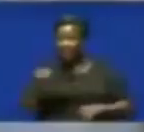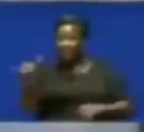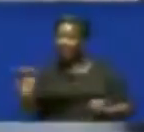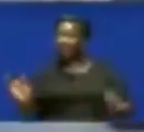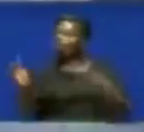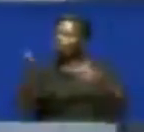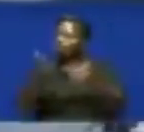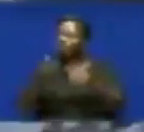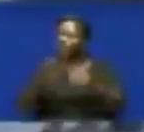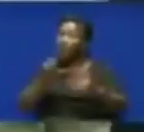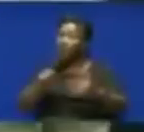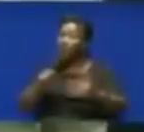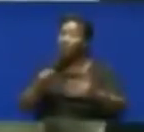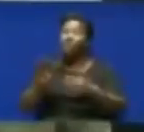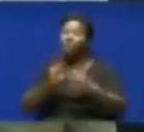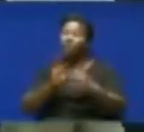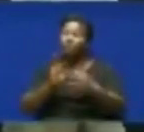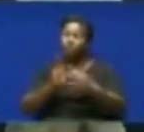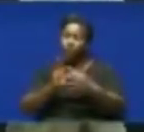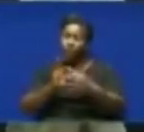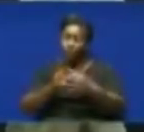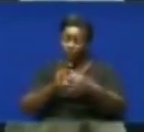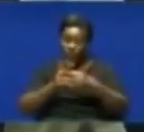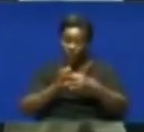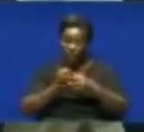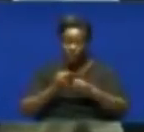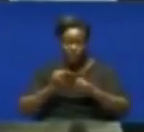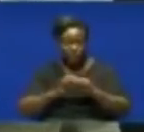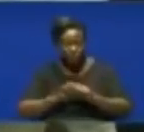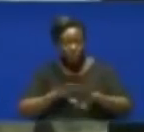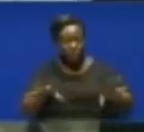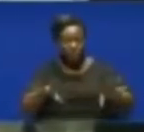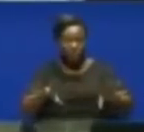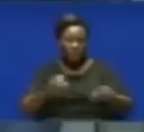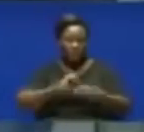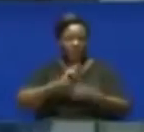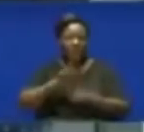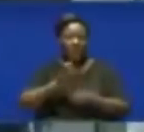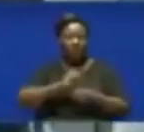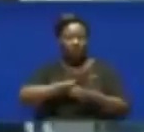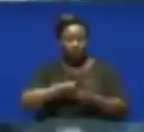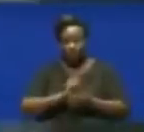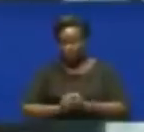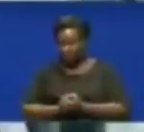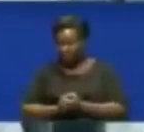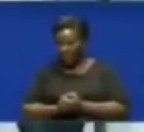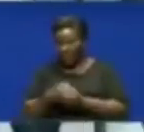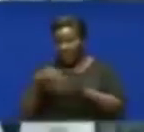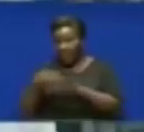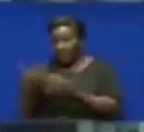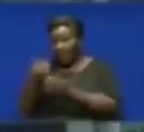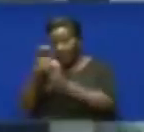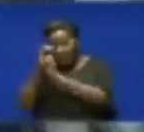COVID-19 barani humo. Bara hilo linatajwa kwamba halina uwezo kupambana na maradhi hayo na wala hakuna maabara zinazoweza